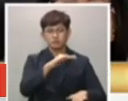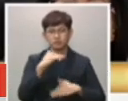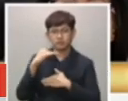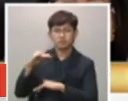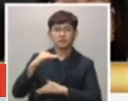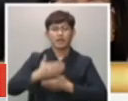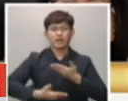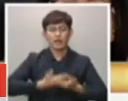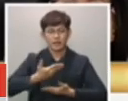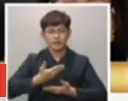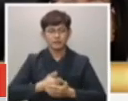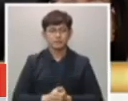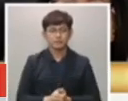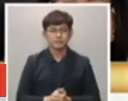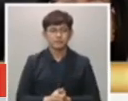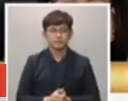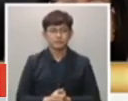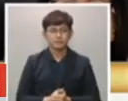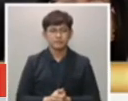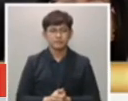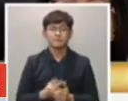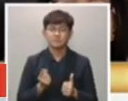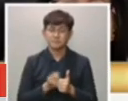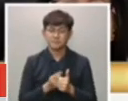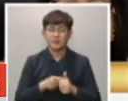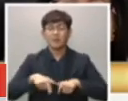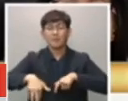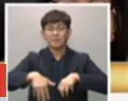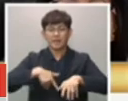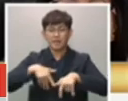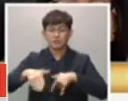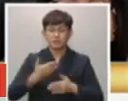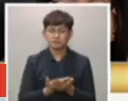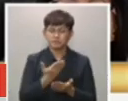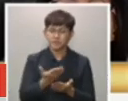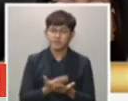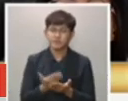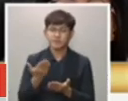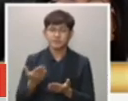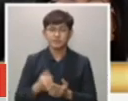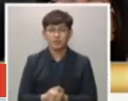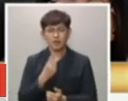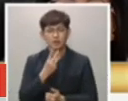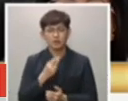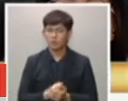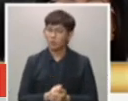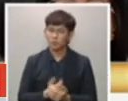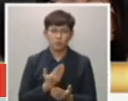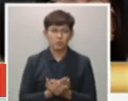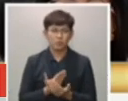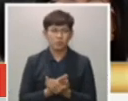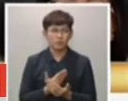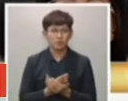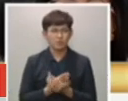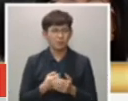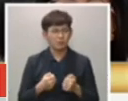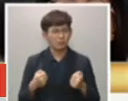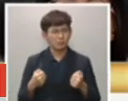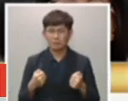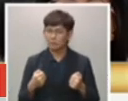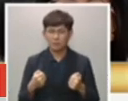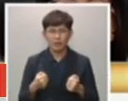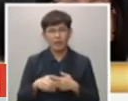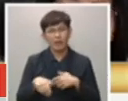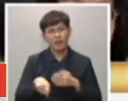ครับการบริโภคของประชาชนไม่สามารถขยายตัวได้ครับเพราะประชาชนขาดความ